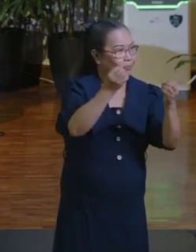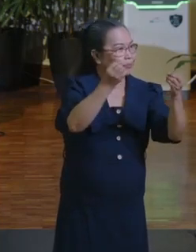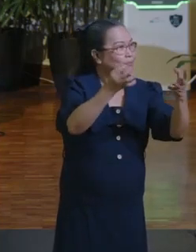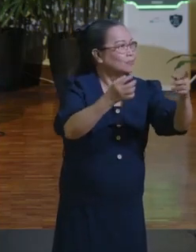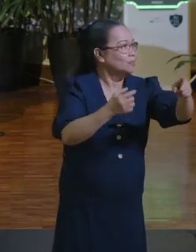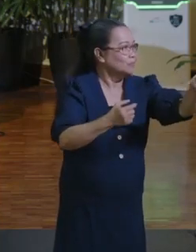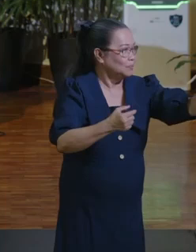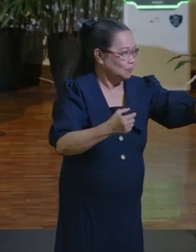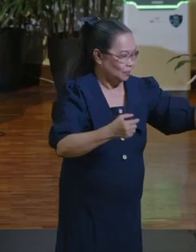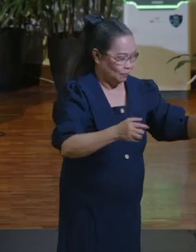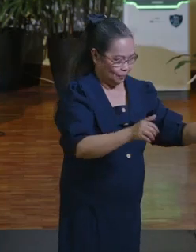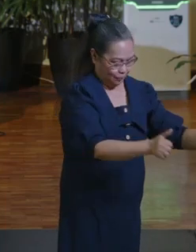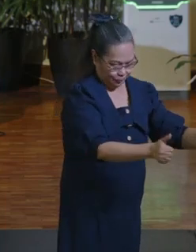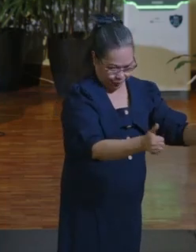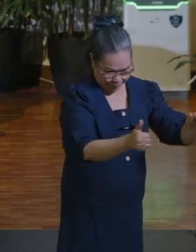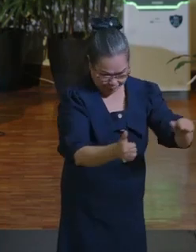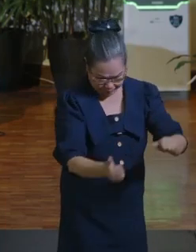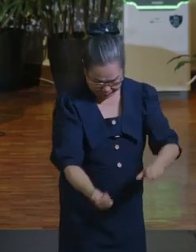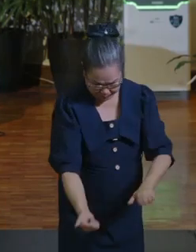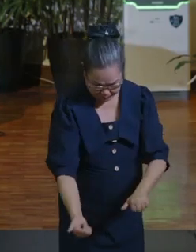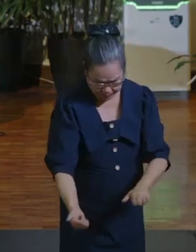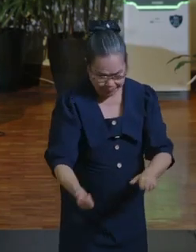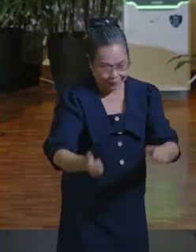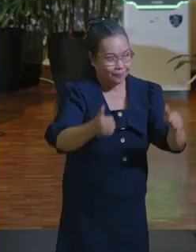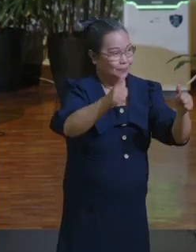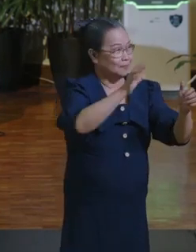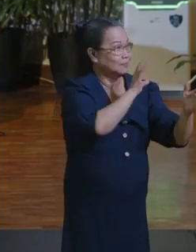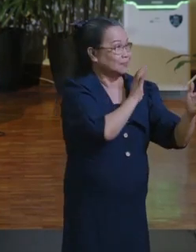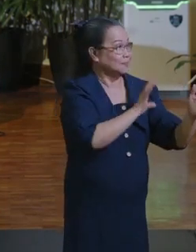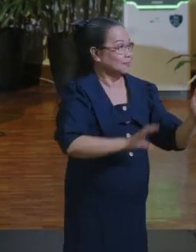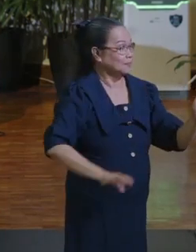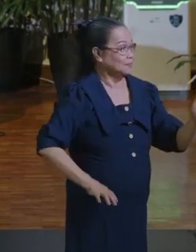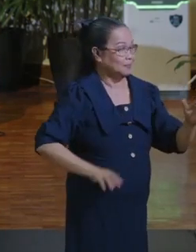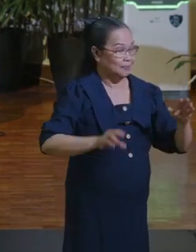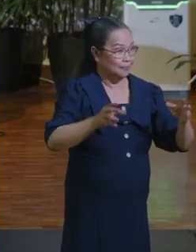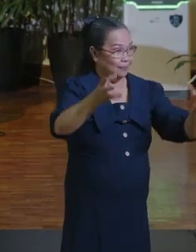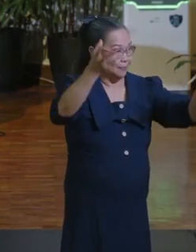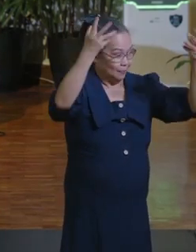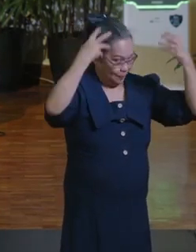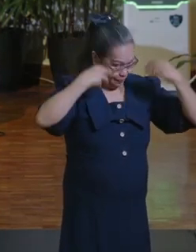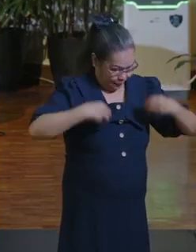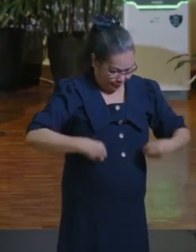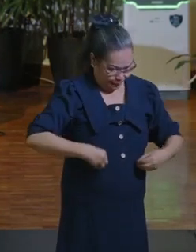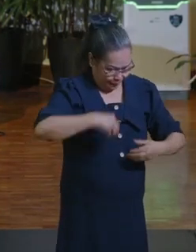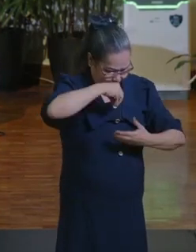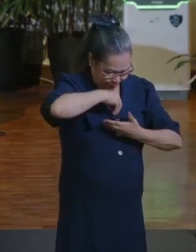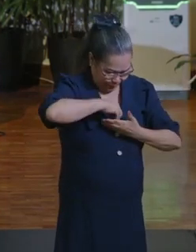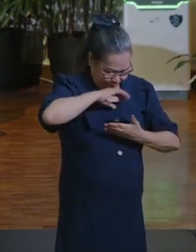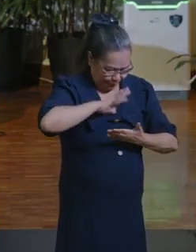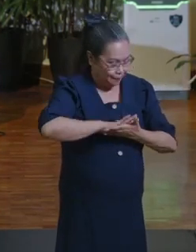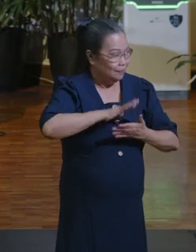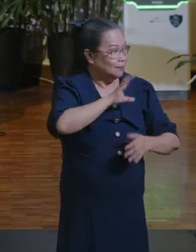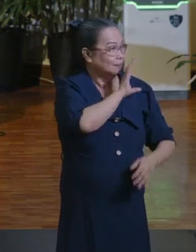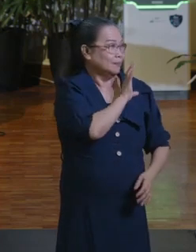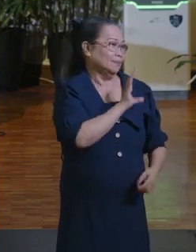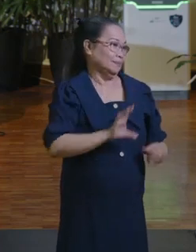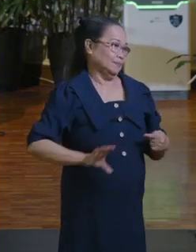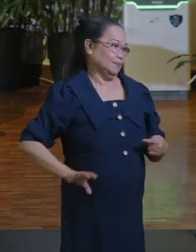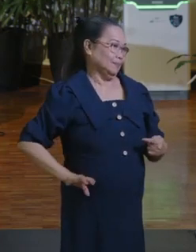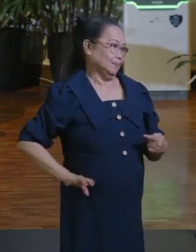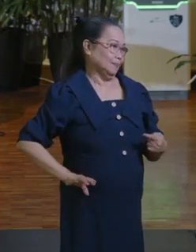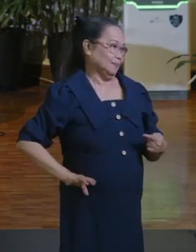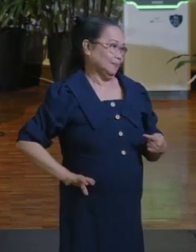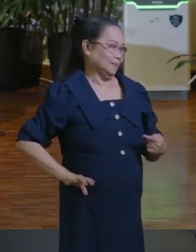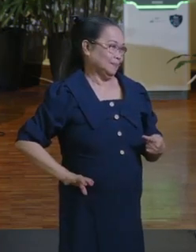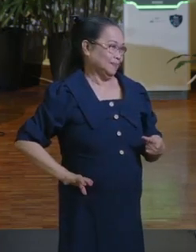as were baptized into Christ have put on Christ. Ang konteksto ng mga